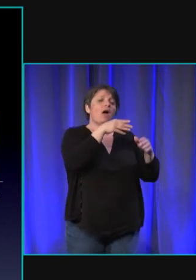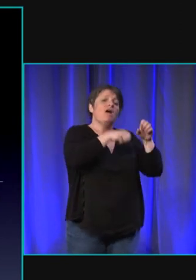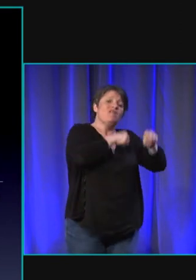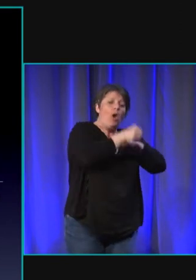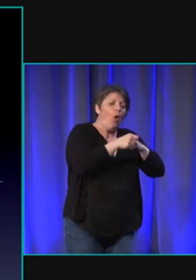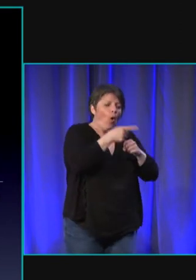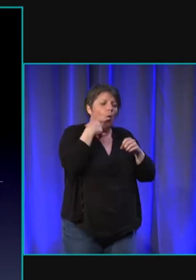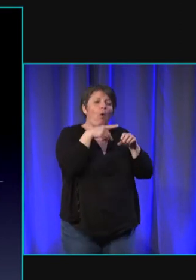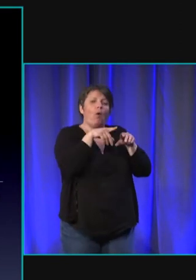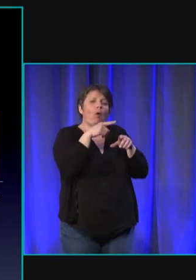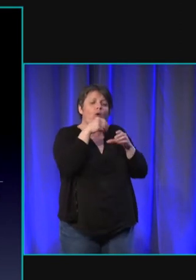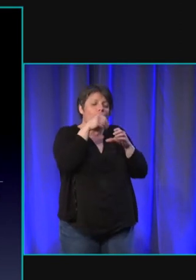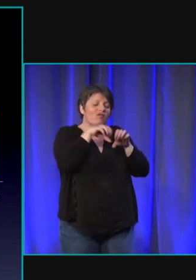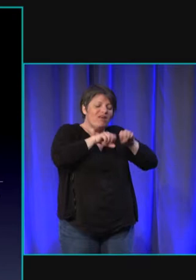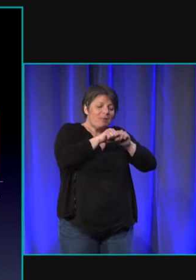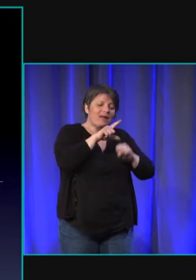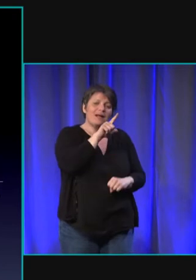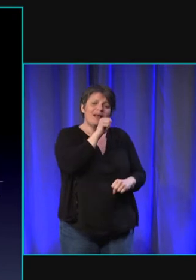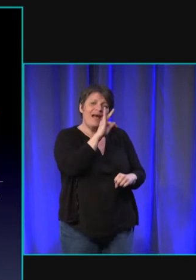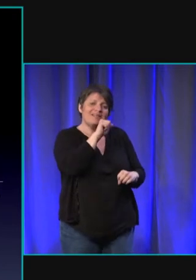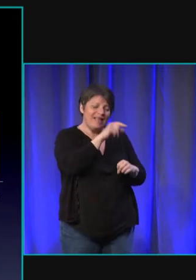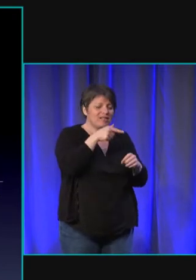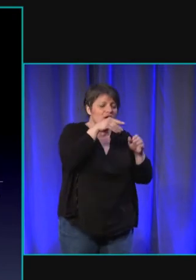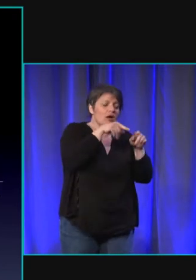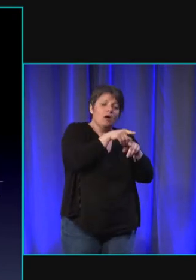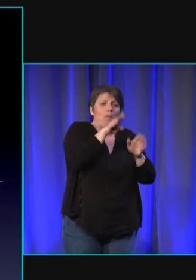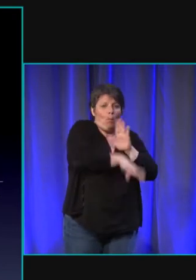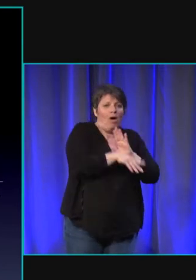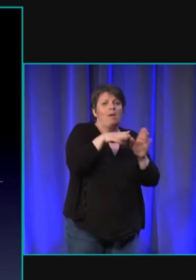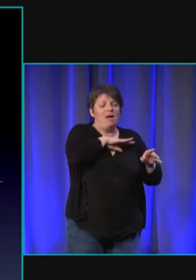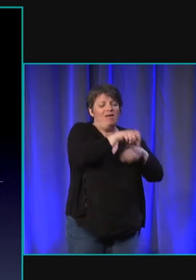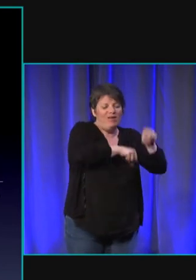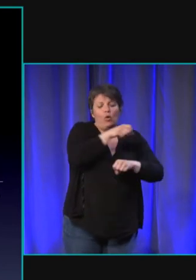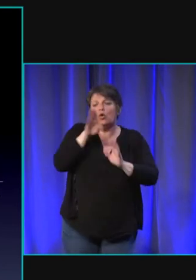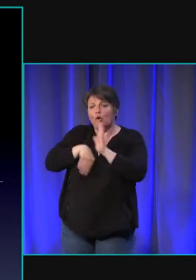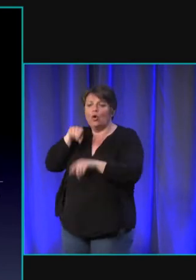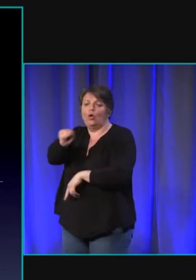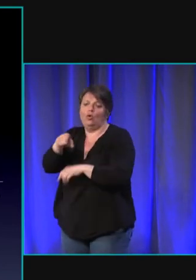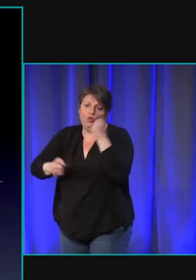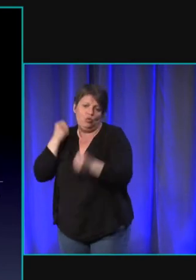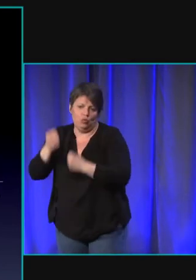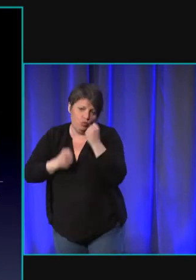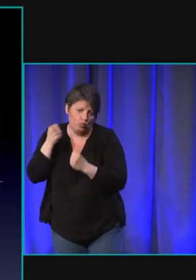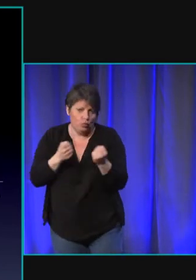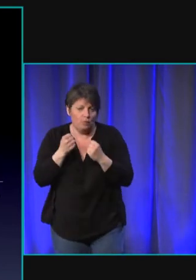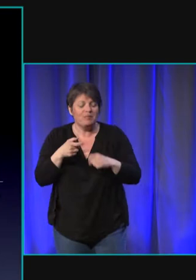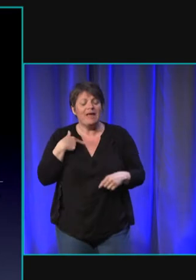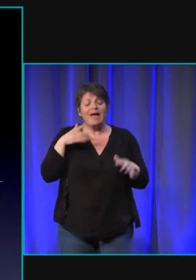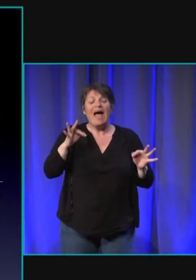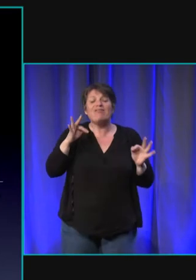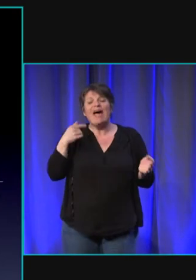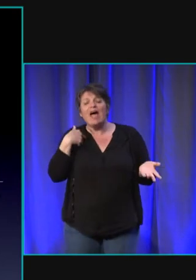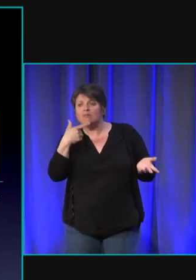voyez une différence, aussi bien chez les garçons que chez les hommes. Et au niveau de la perception de l'effort,